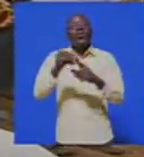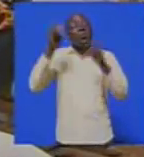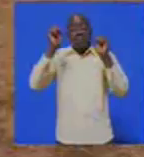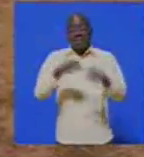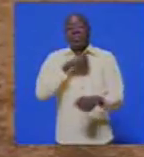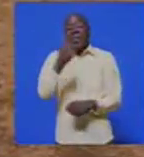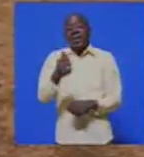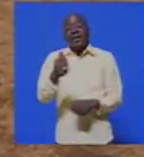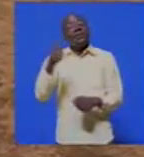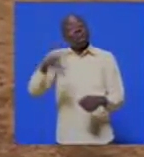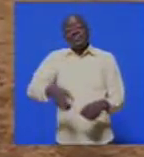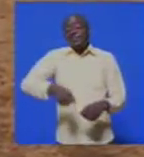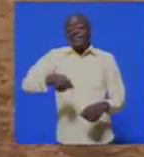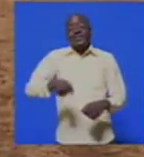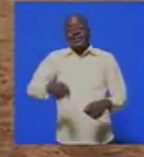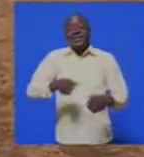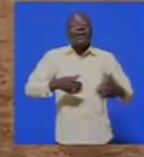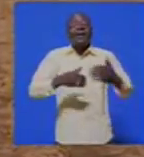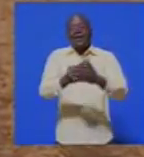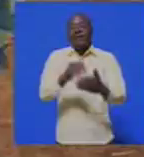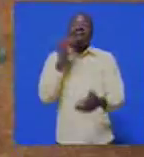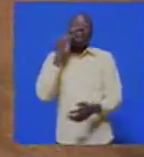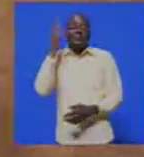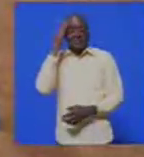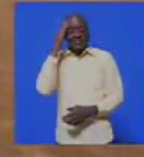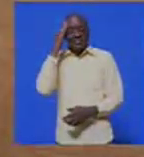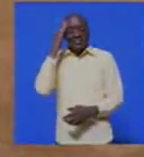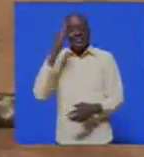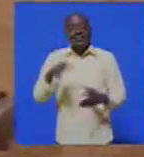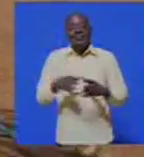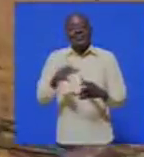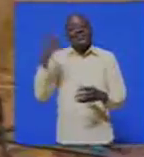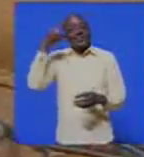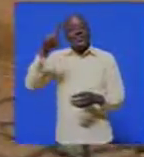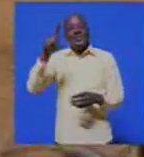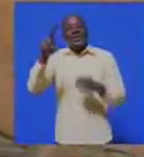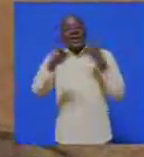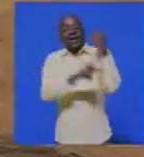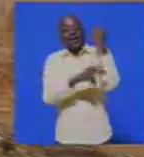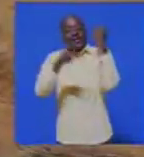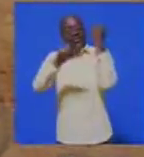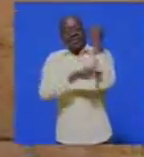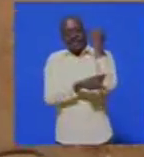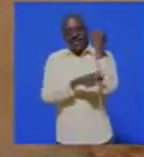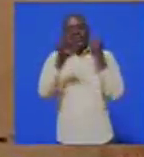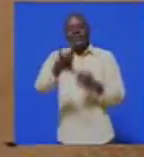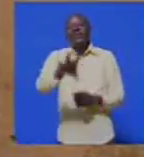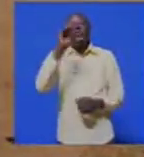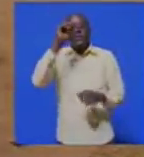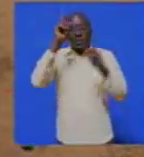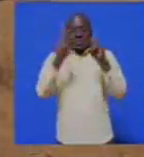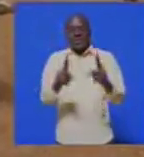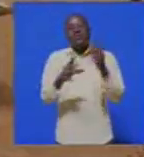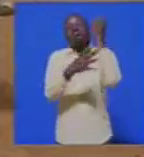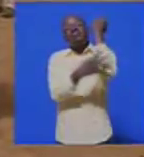le sac arrivera bien à destination. Cabril Ali et son mari ont été identifiés personnes